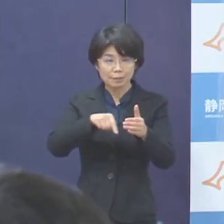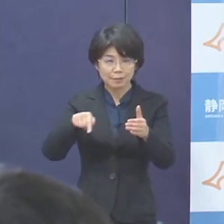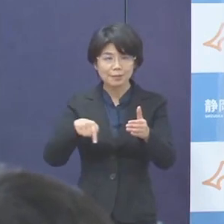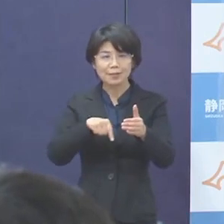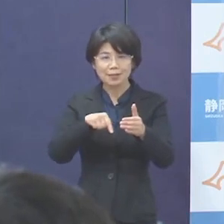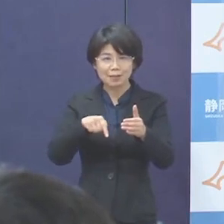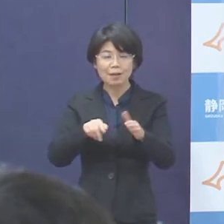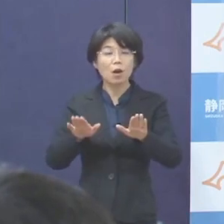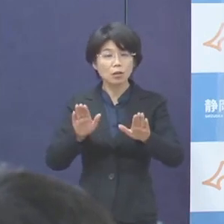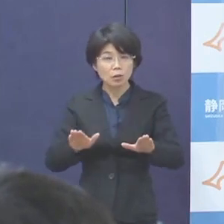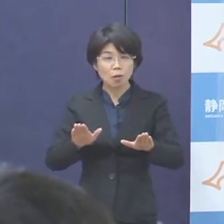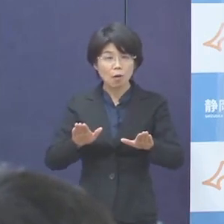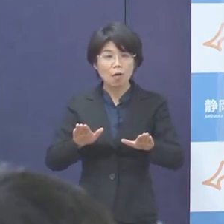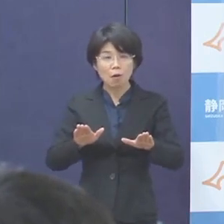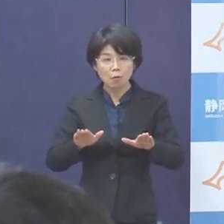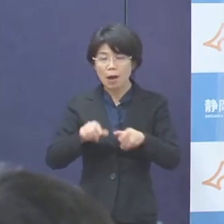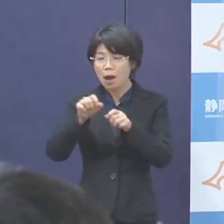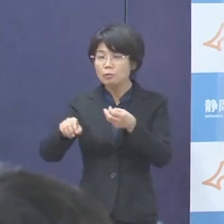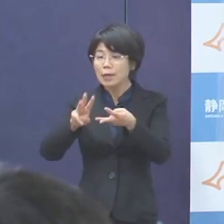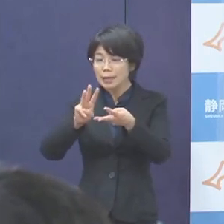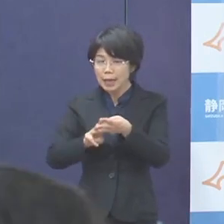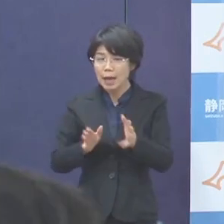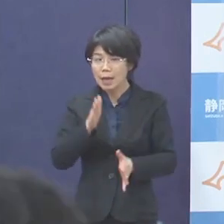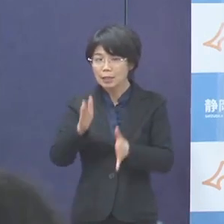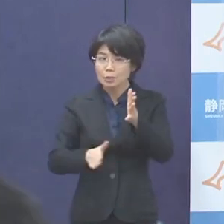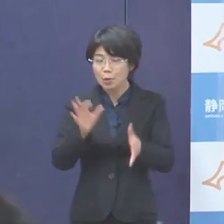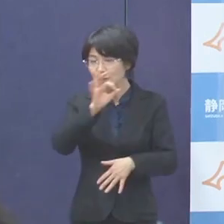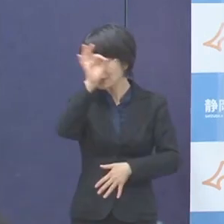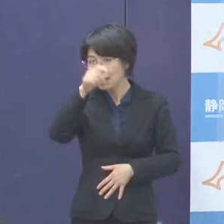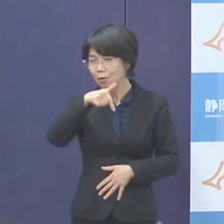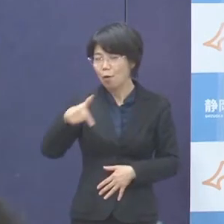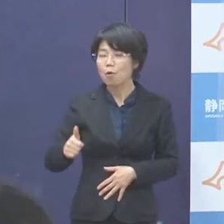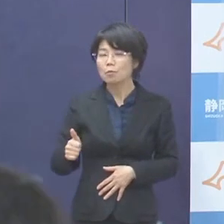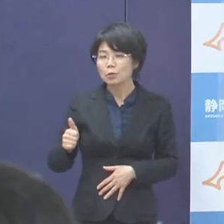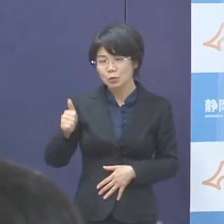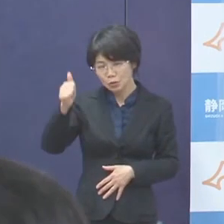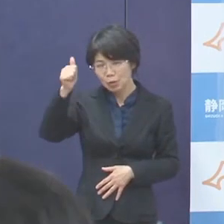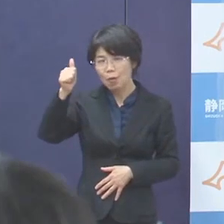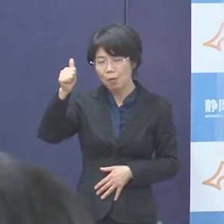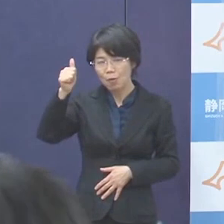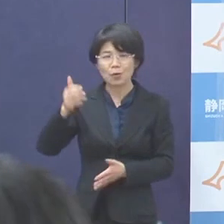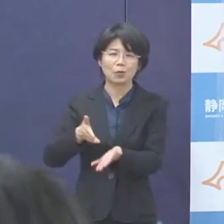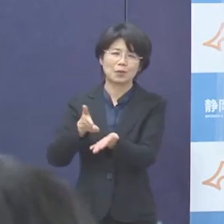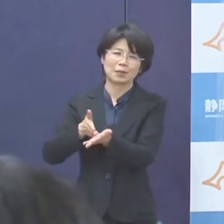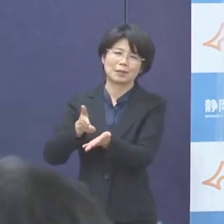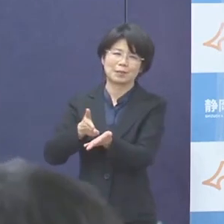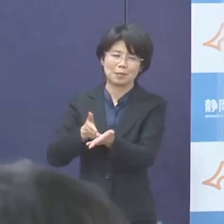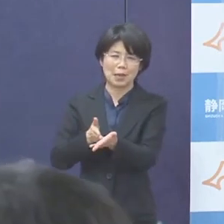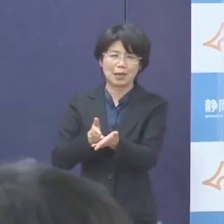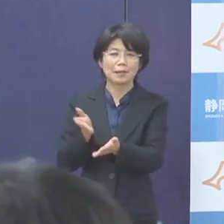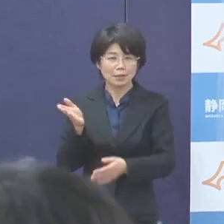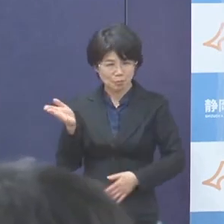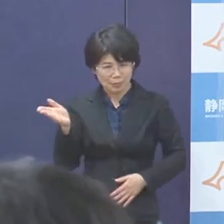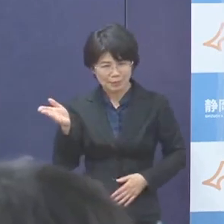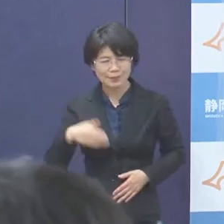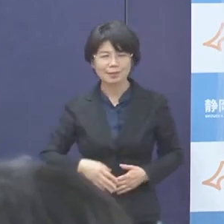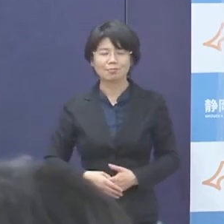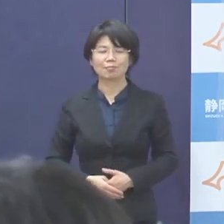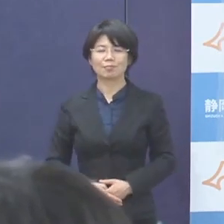、今日は上田スポーツ観光部長が同席していますので、上田部長の方からご紹介申し上げます。